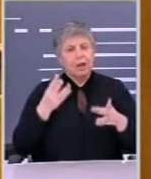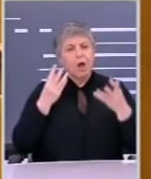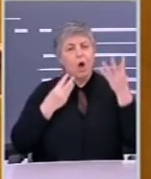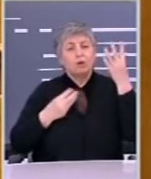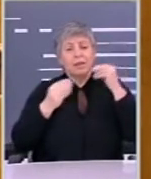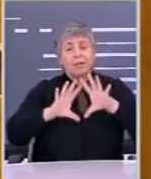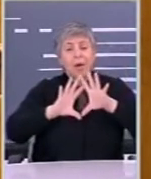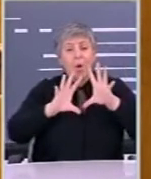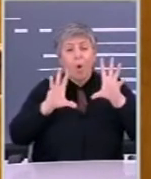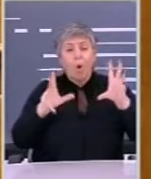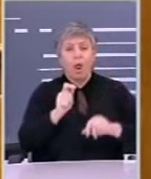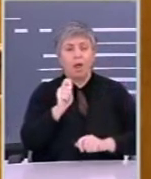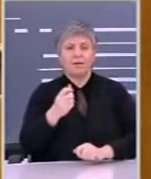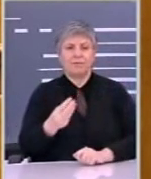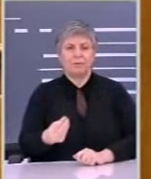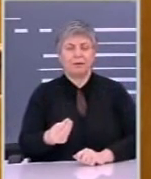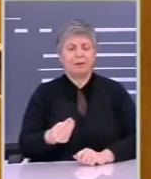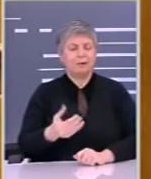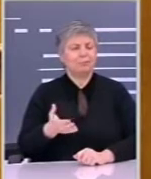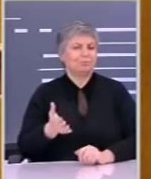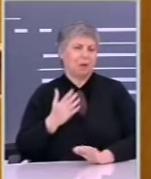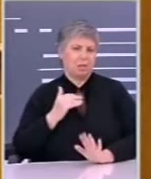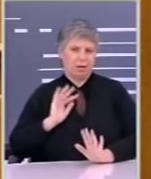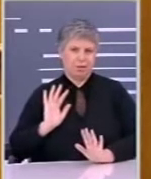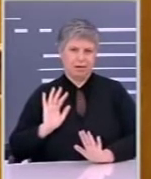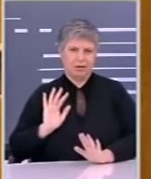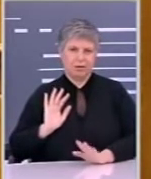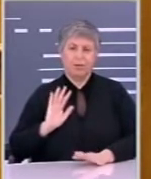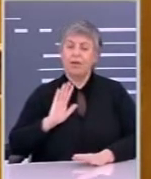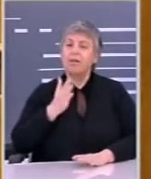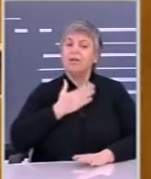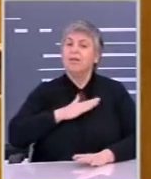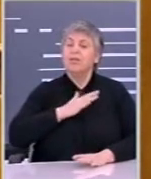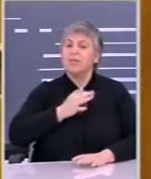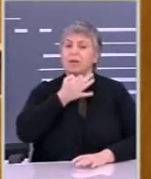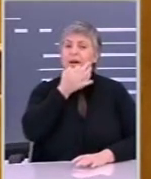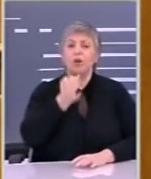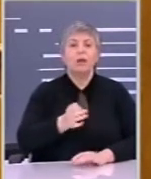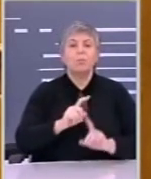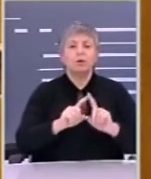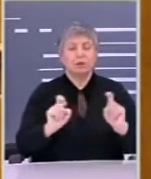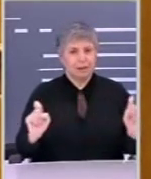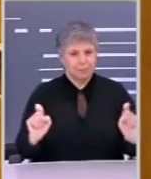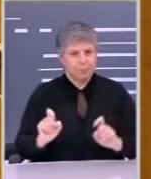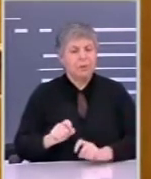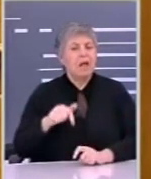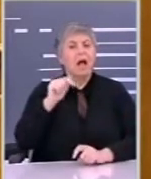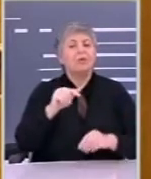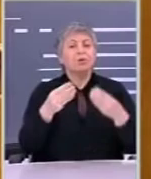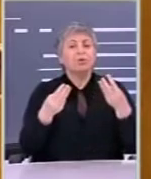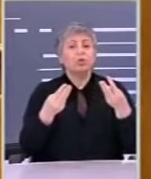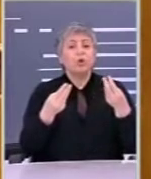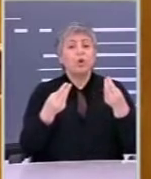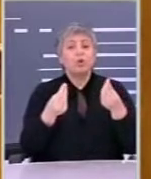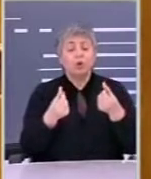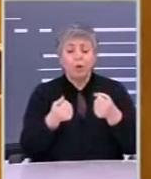ερωτήματα, θέλω να σας πω ότι αυτή η συνταγή, αυτή η πρακτική,